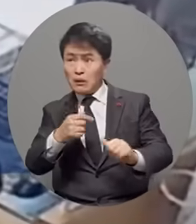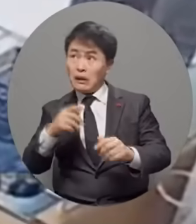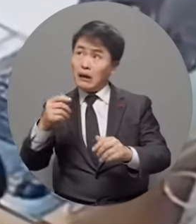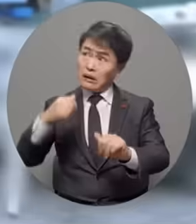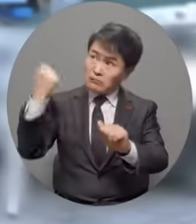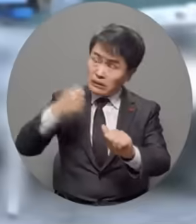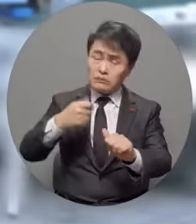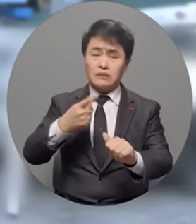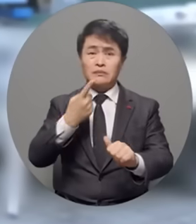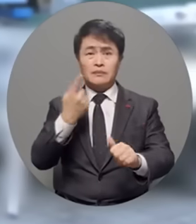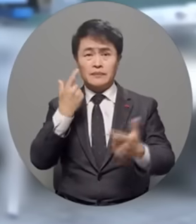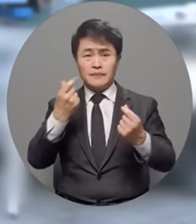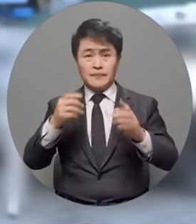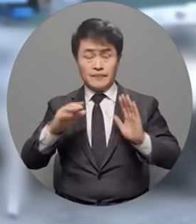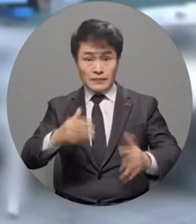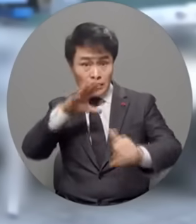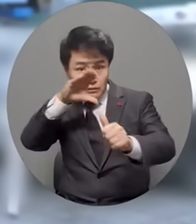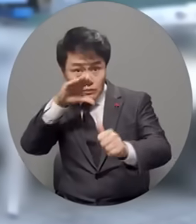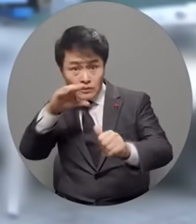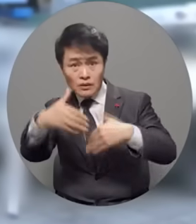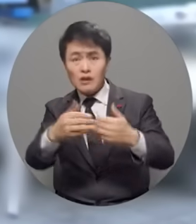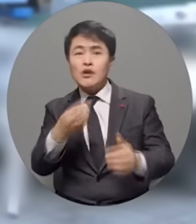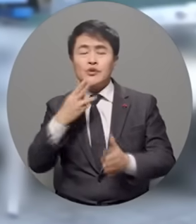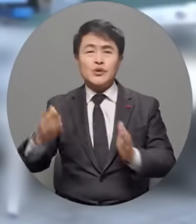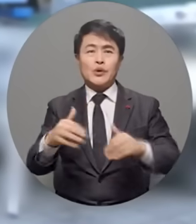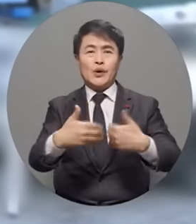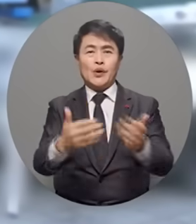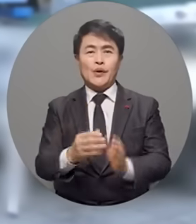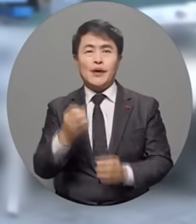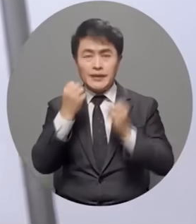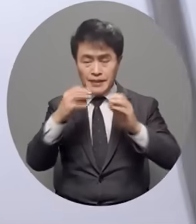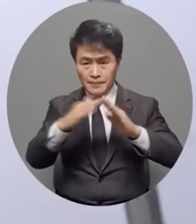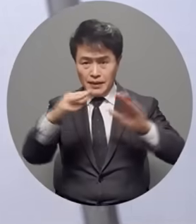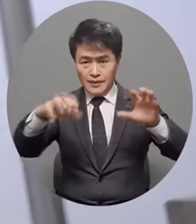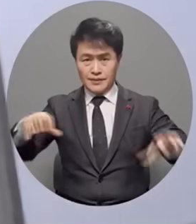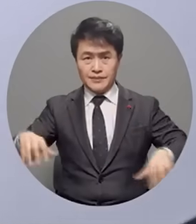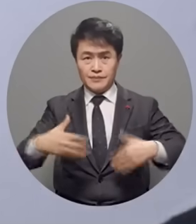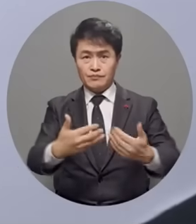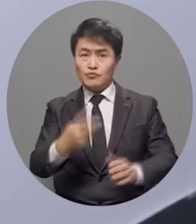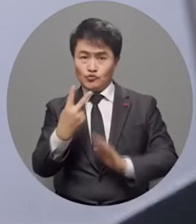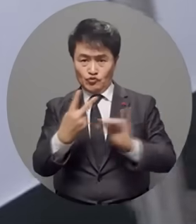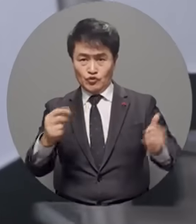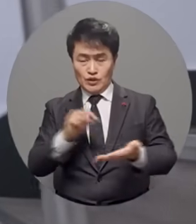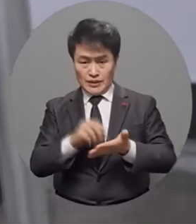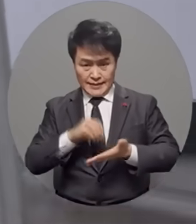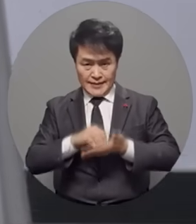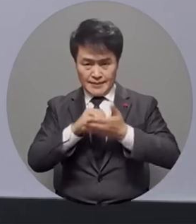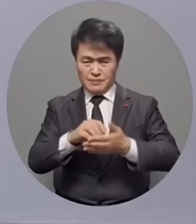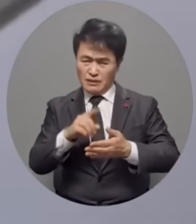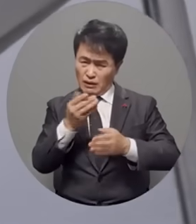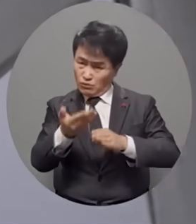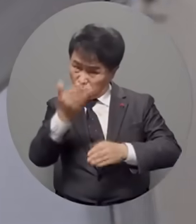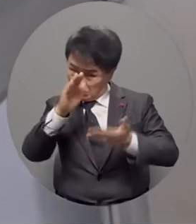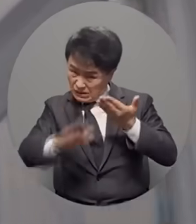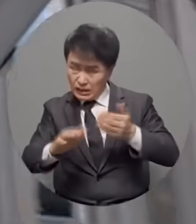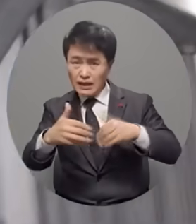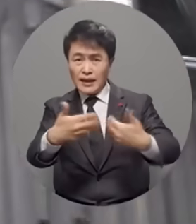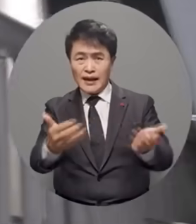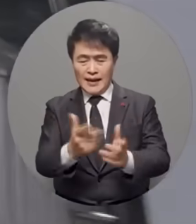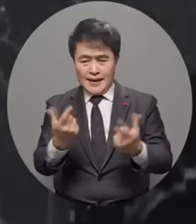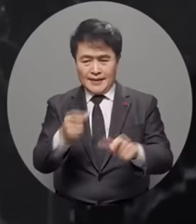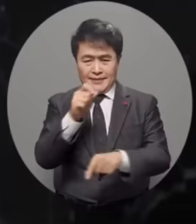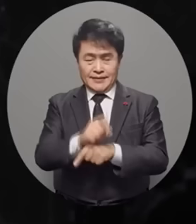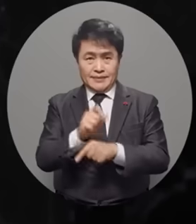겁니다. 영상이 촬영된 곳은 경기도의 한 새마을금고. 두 사람은 입사 한 기수 차이로 같은